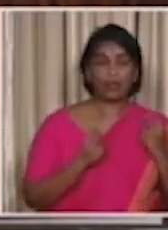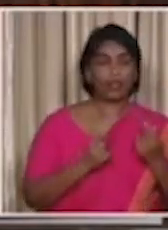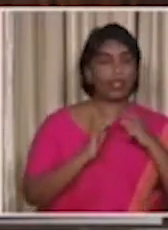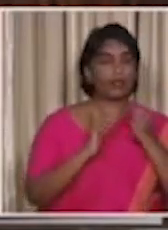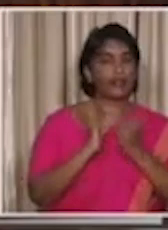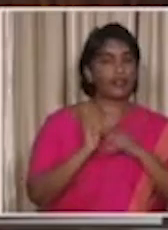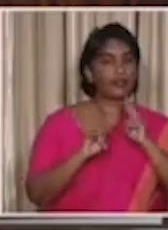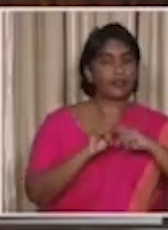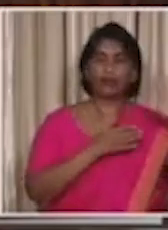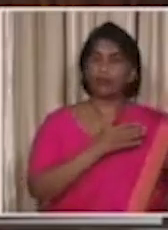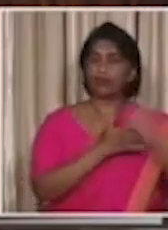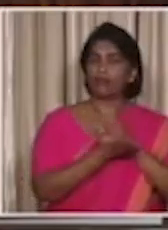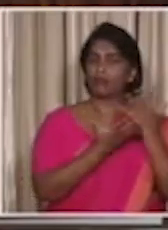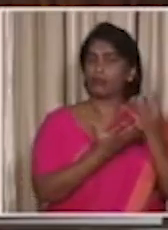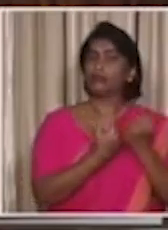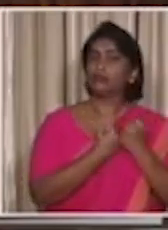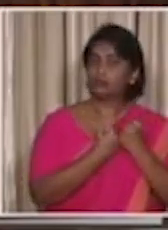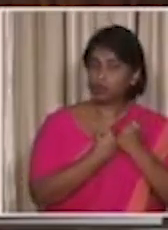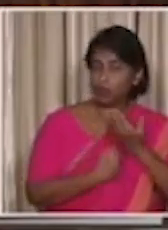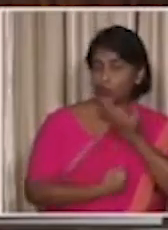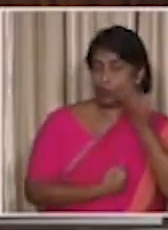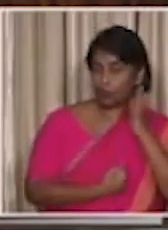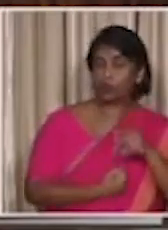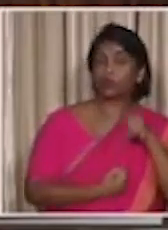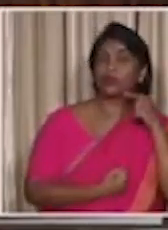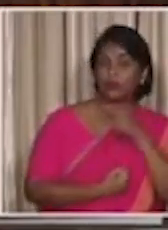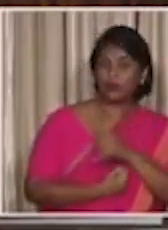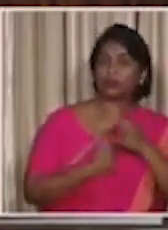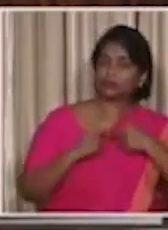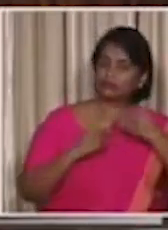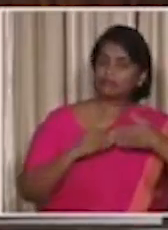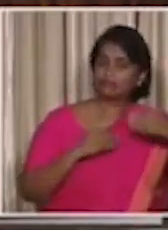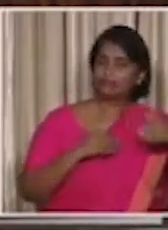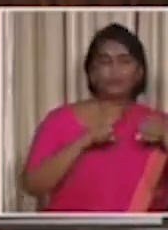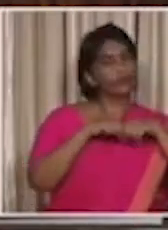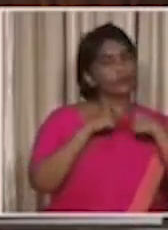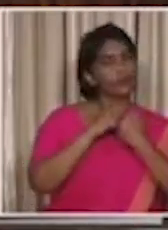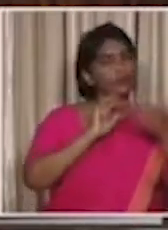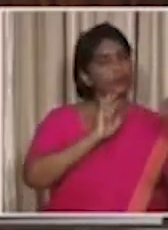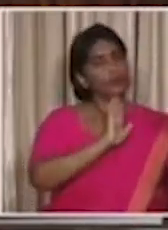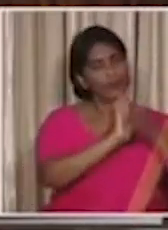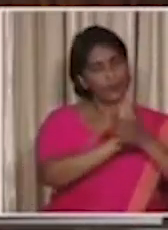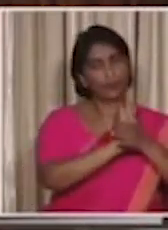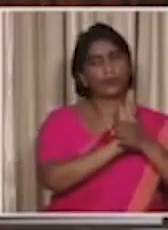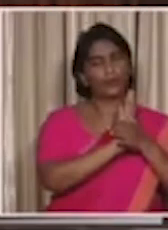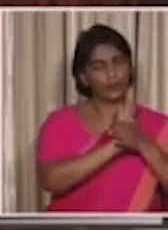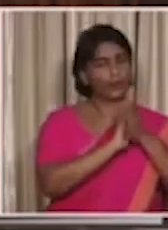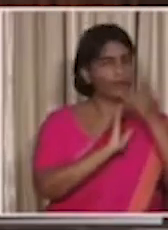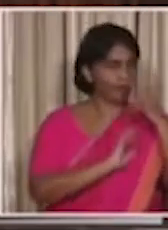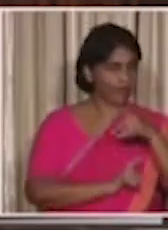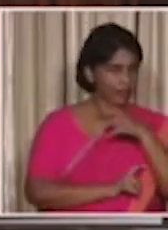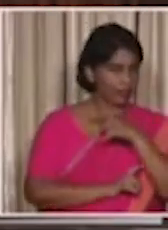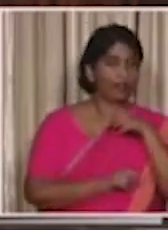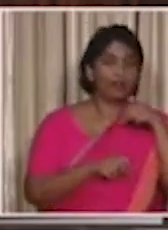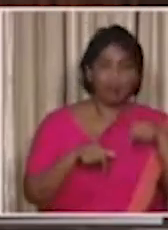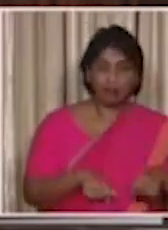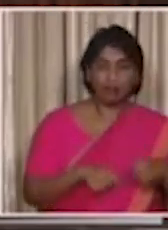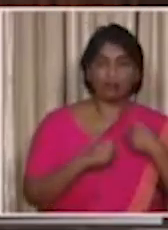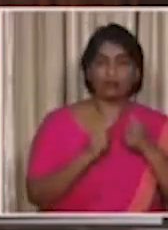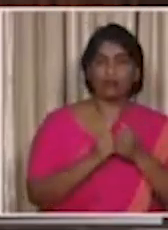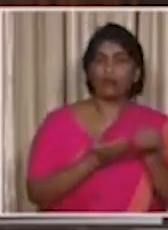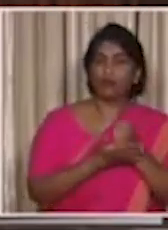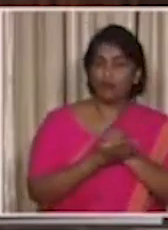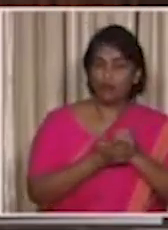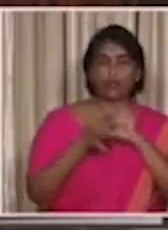IMF සහනය ලබා ගැනීමට හැකි වුණේ ඔවුන් දිගටම එම සංවිධානය සමග සිටි නිසයි. අපට සිදු වුණේ